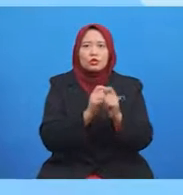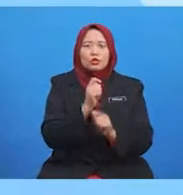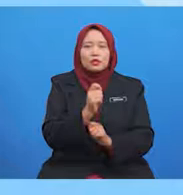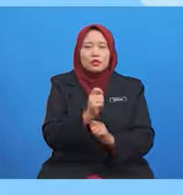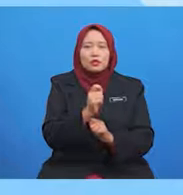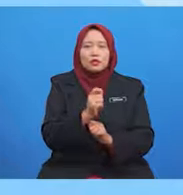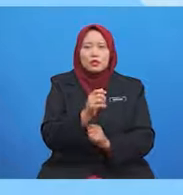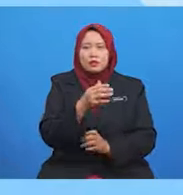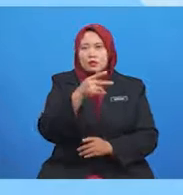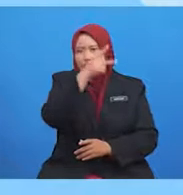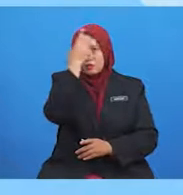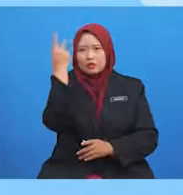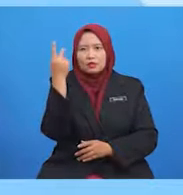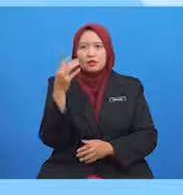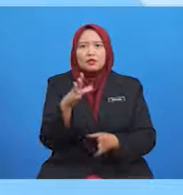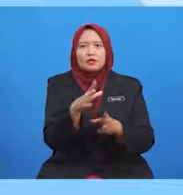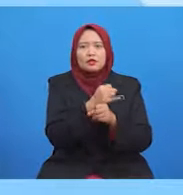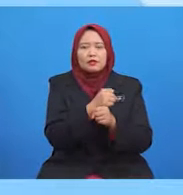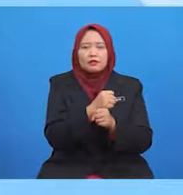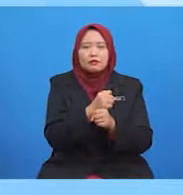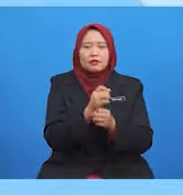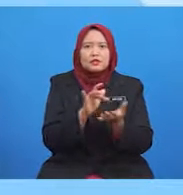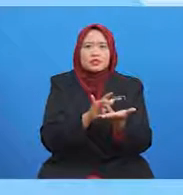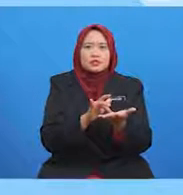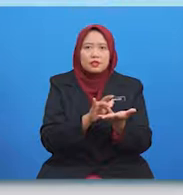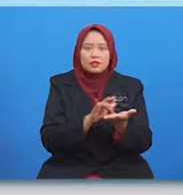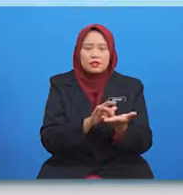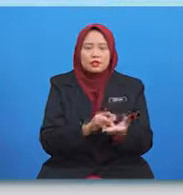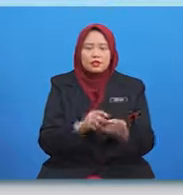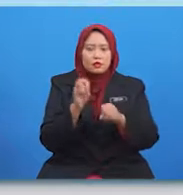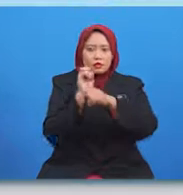pancaran gamma yang berlebihan.